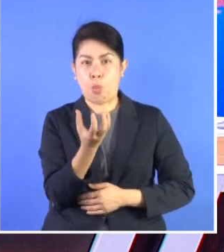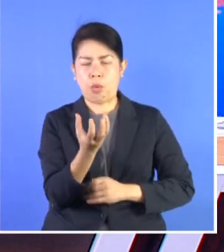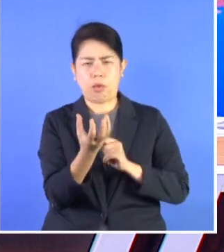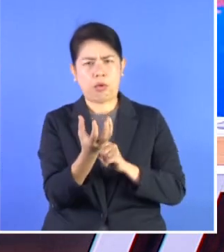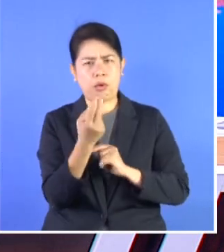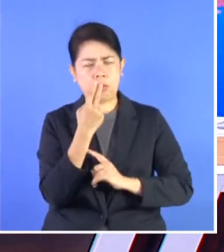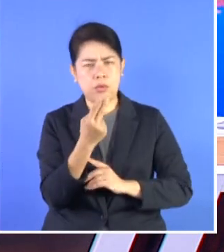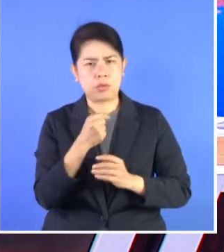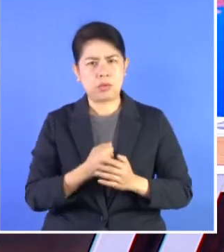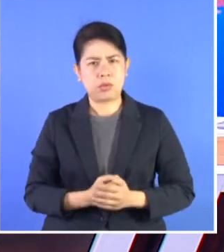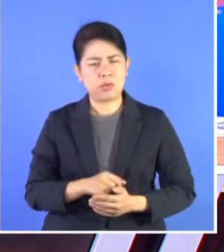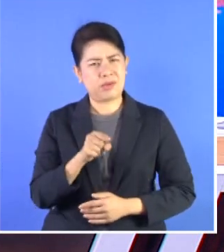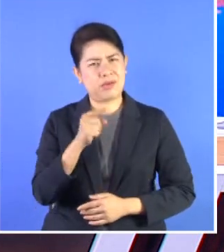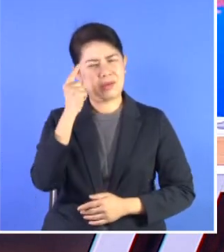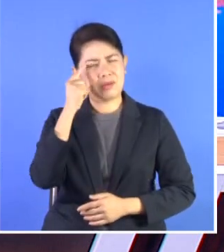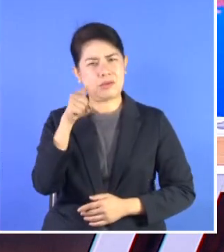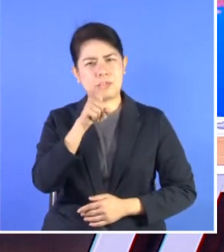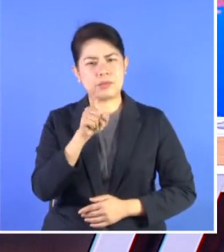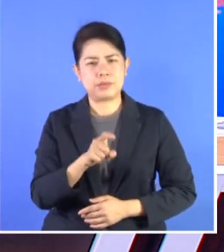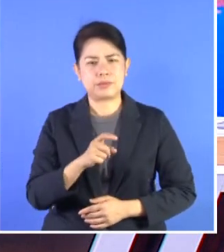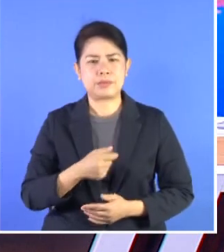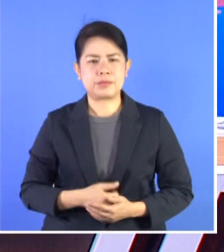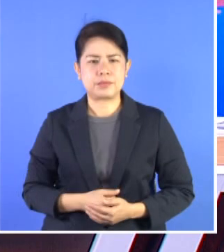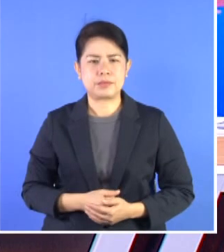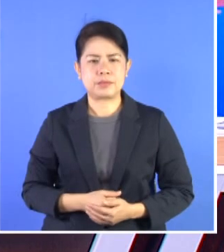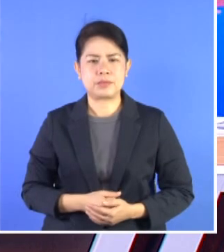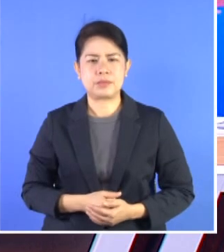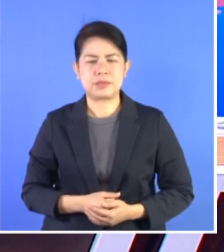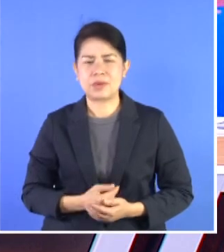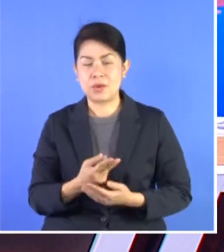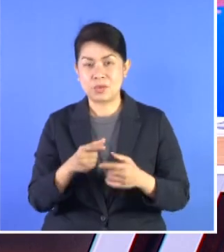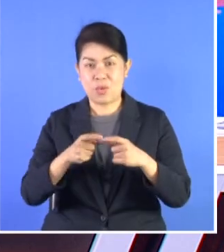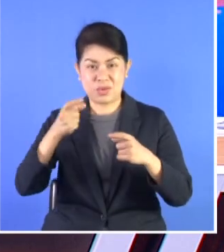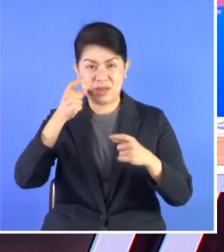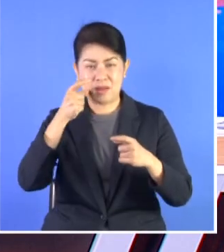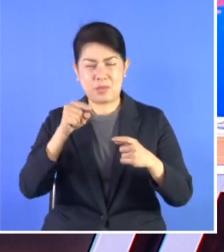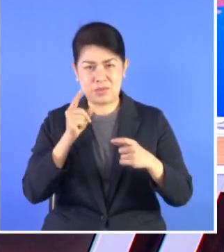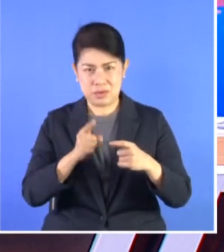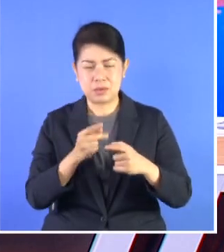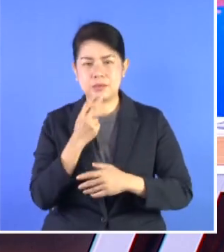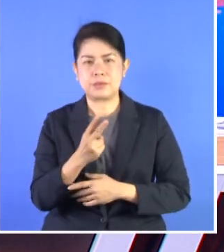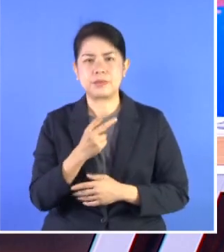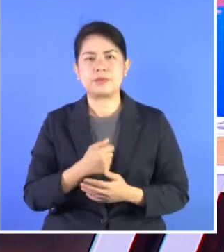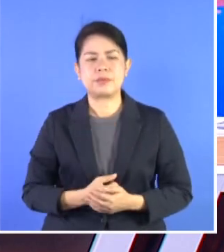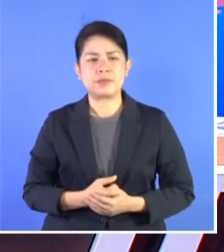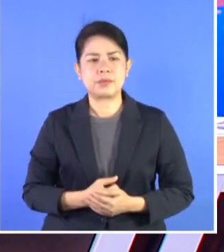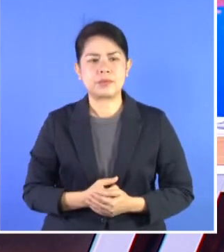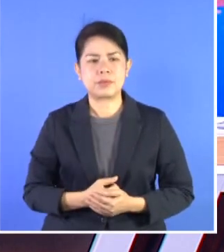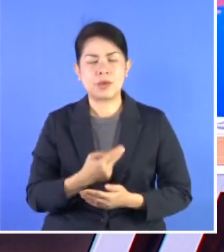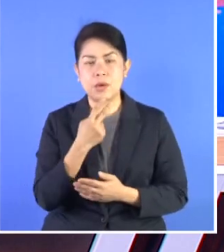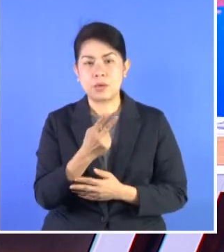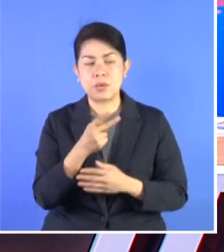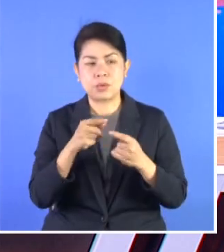มันจะกินยังไงกันคะมันจะผ่ามาแล้วบีบยังไงคะ โอ้ใหญ่มาก มันใหญ่จริงๆ เหรอ นอกจากใหญ่ๆแล้วยังมันยังดกด้ว